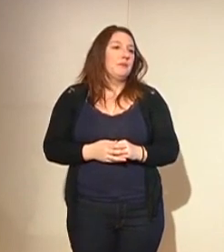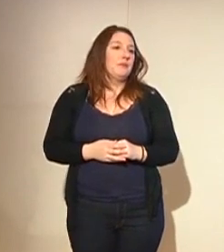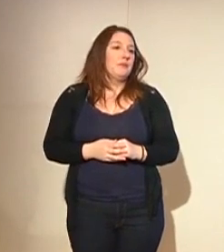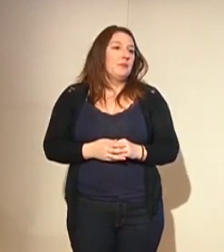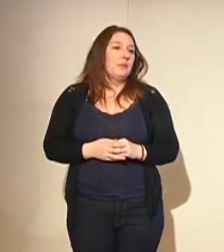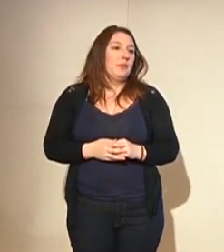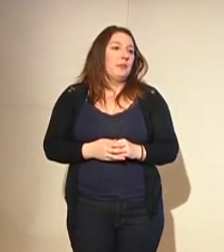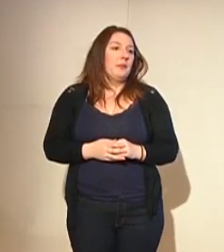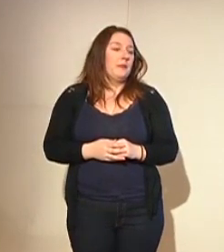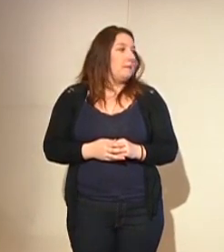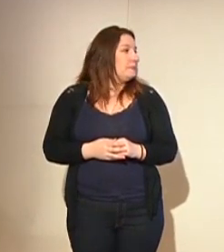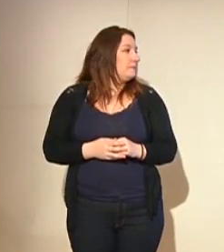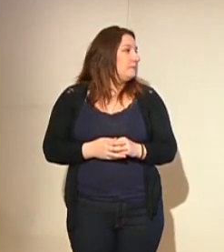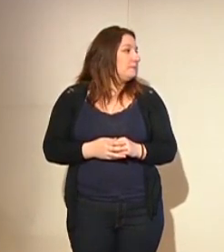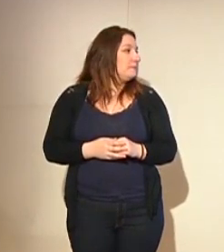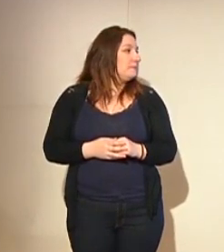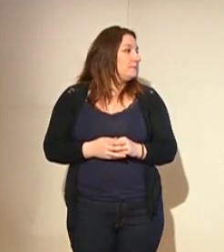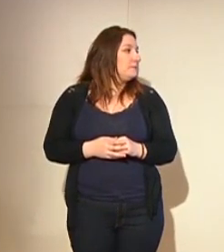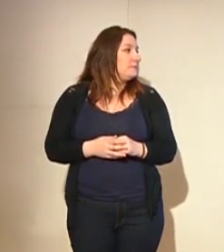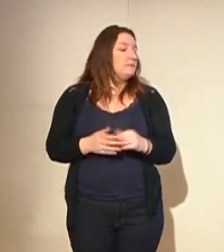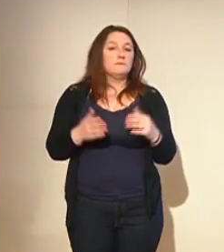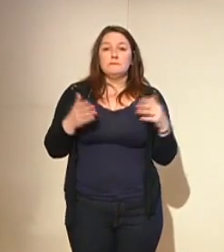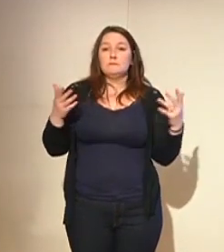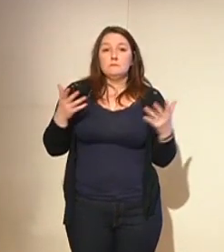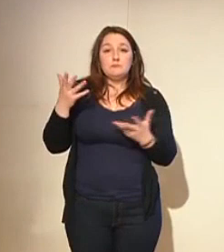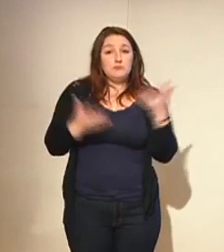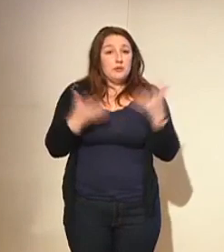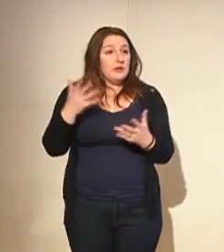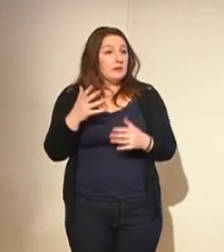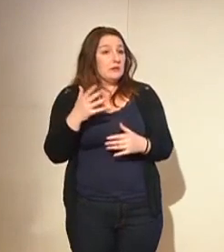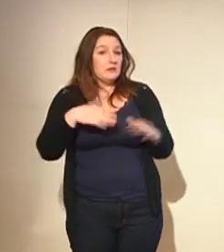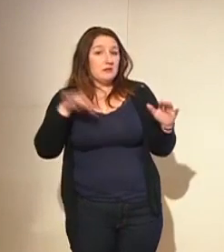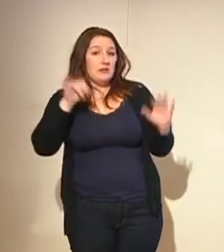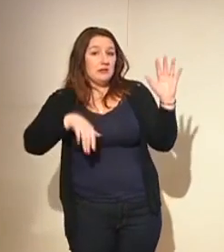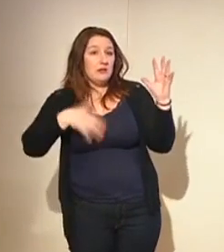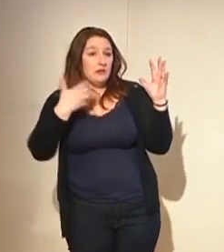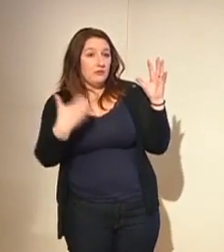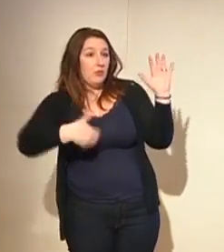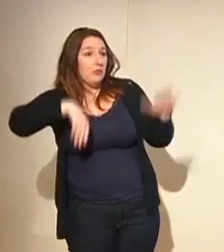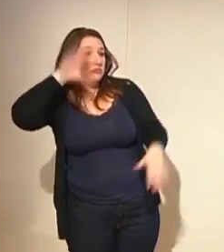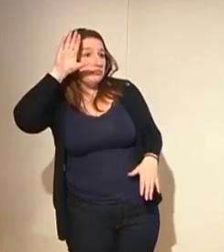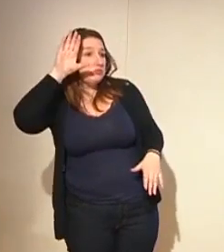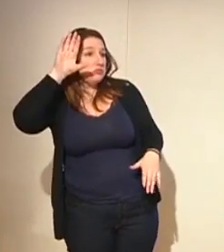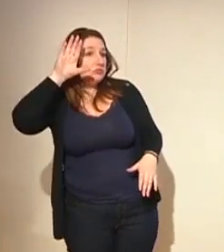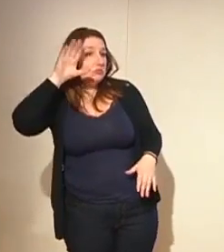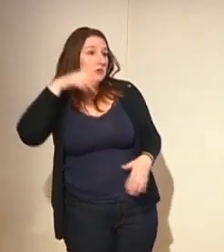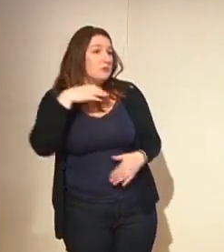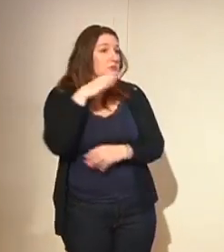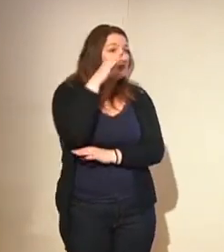organismes je vais prendre peut-être les les prises de parole sur cette